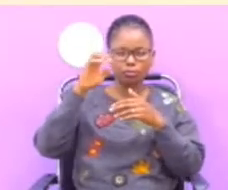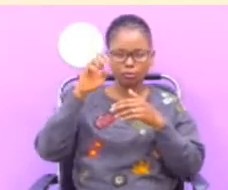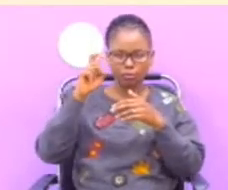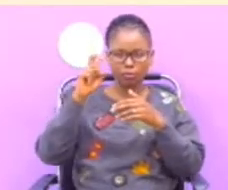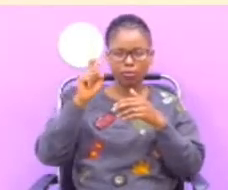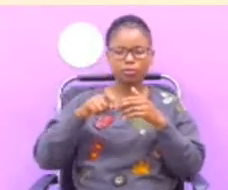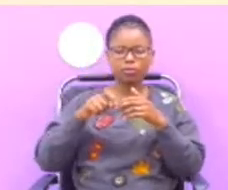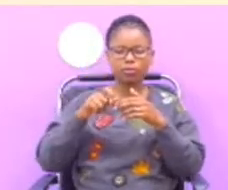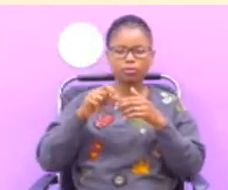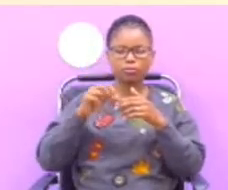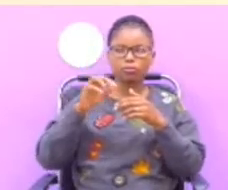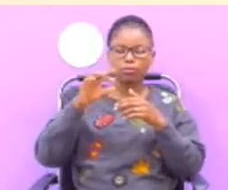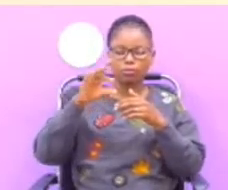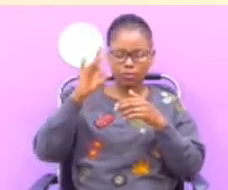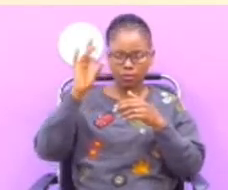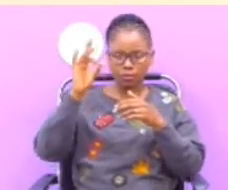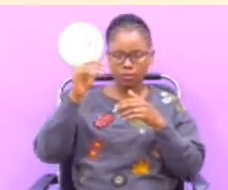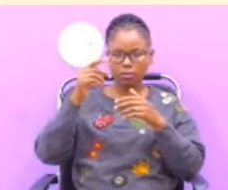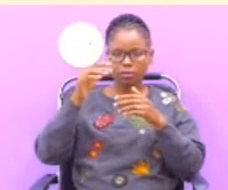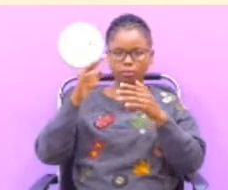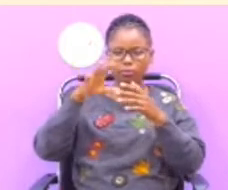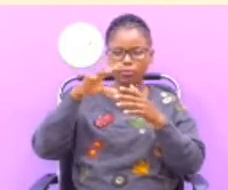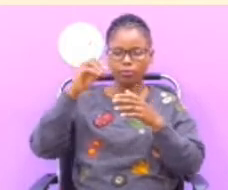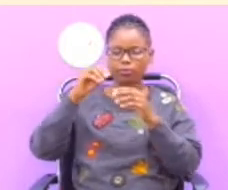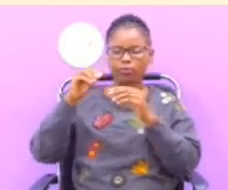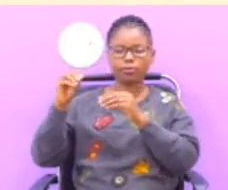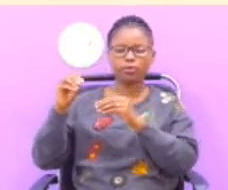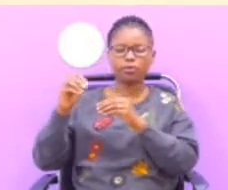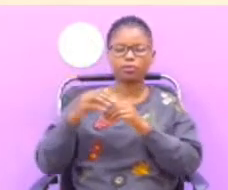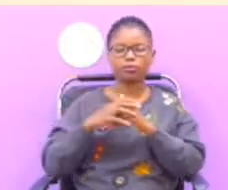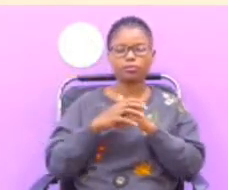Demalute kuo. Wana asifuye sana.